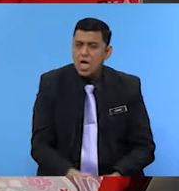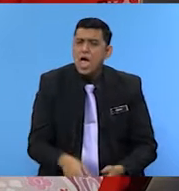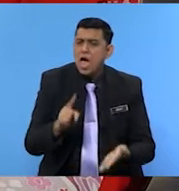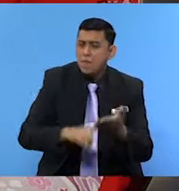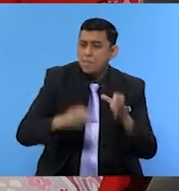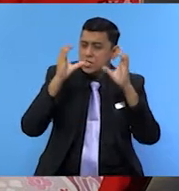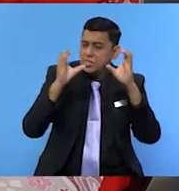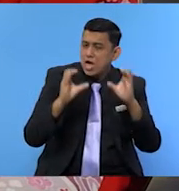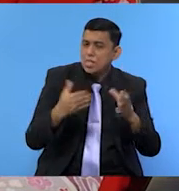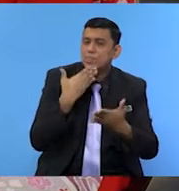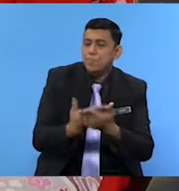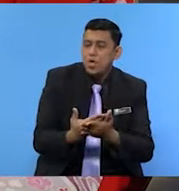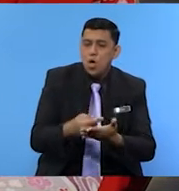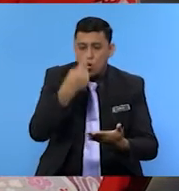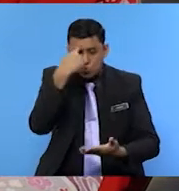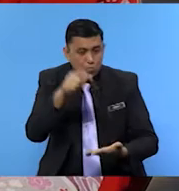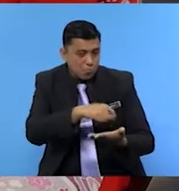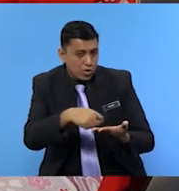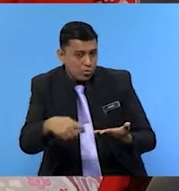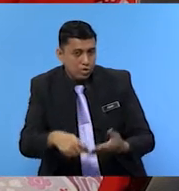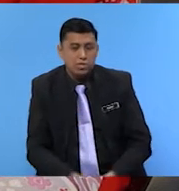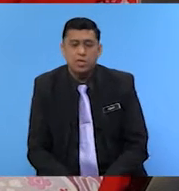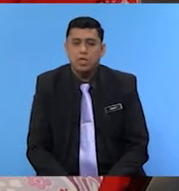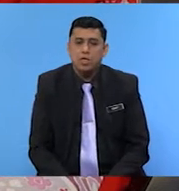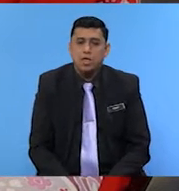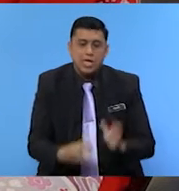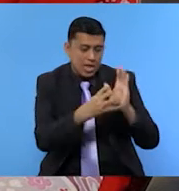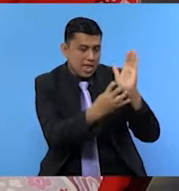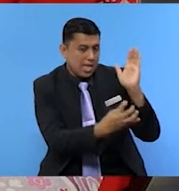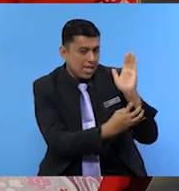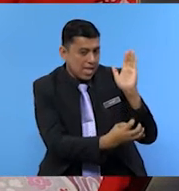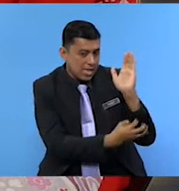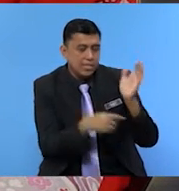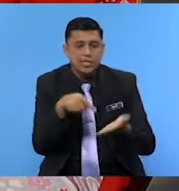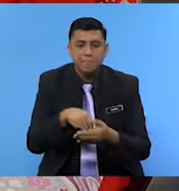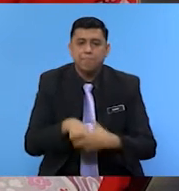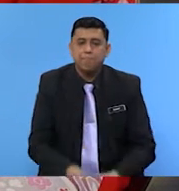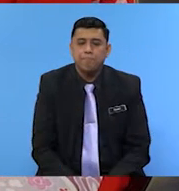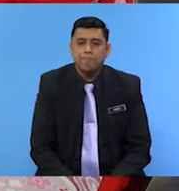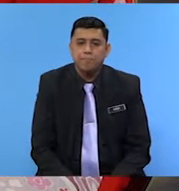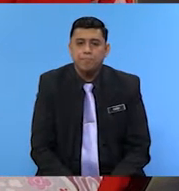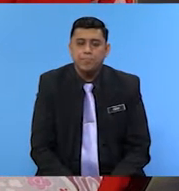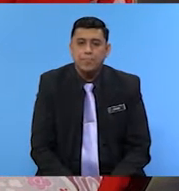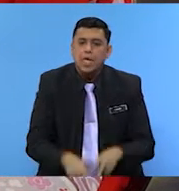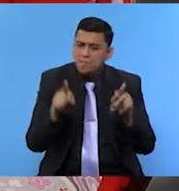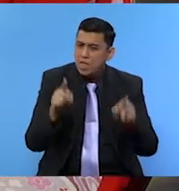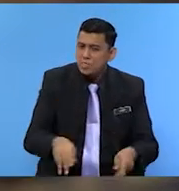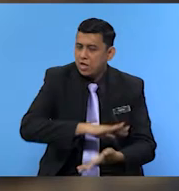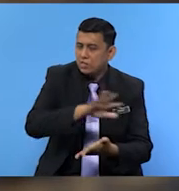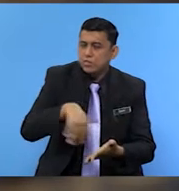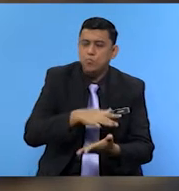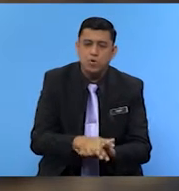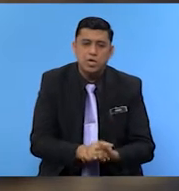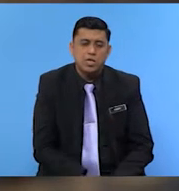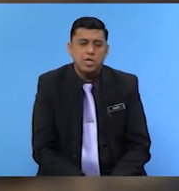terbaik Cikgu Rosinda untuk menulis esei pengajian UM ini? Okay, terima kasih Cikgu Narizan. Para pelajar sekalian,